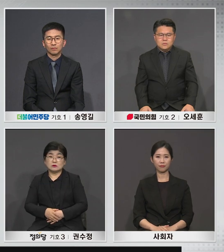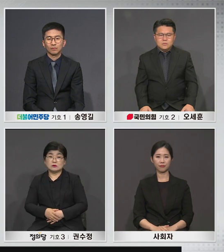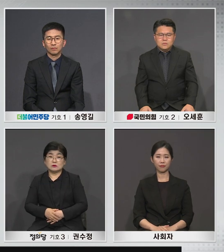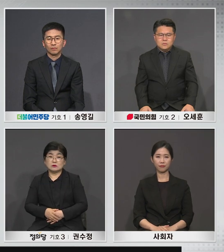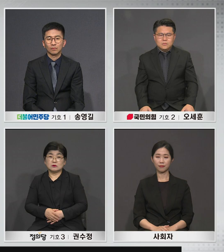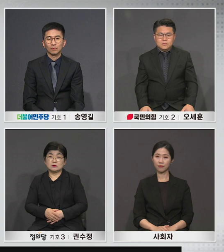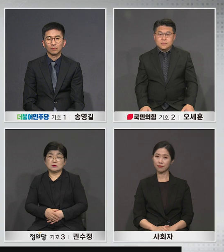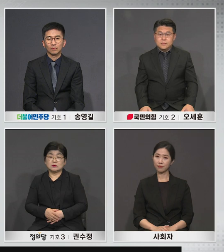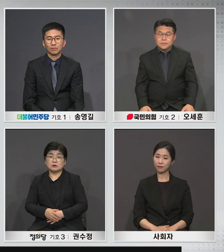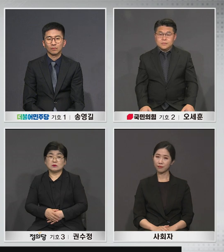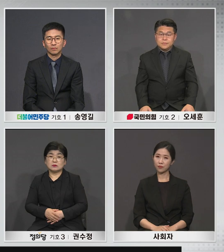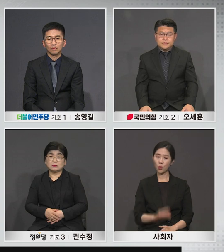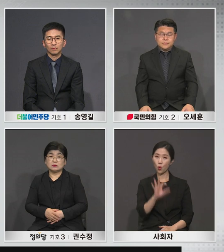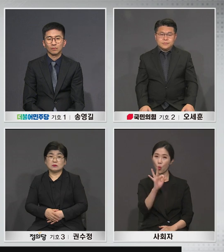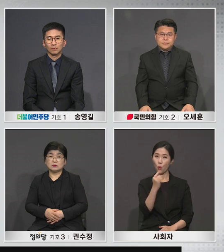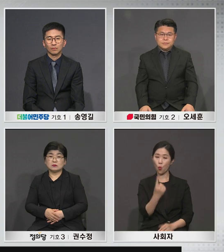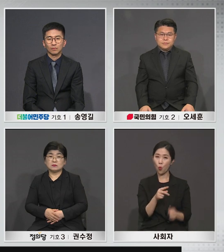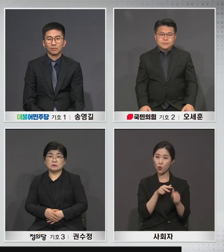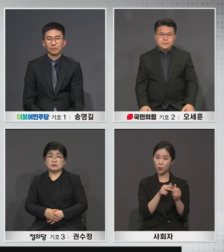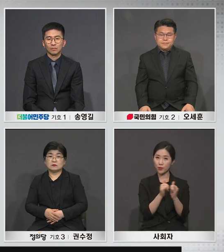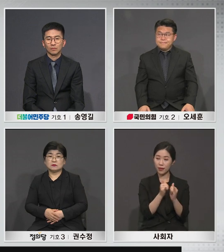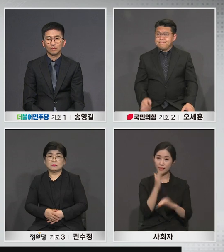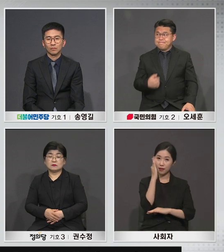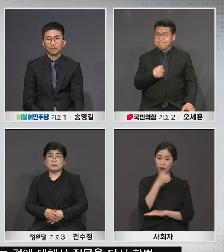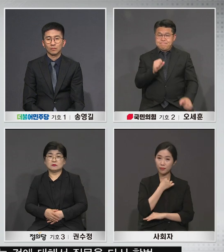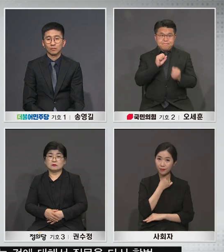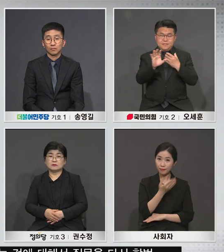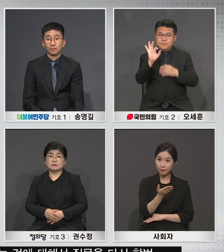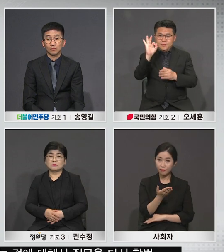오세훈 의원님 말씀하시겠습니까? 제가 하겠습니다.